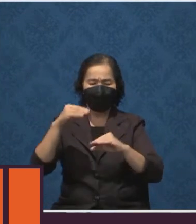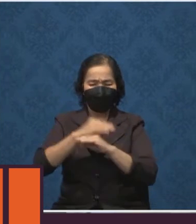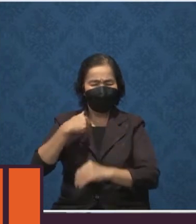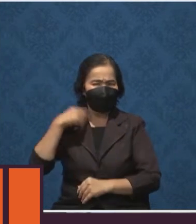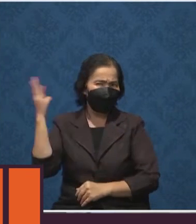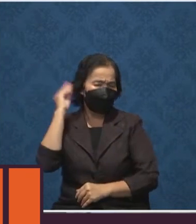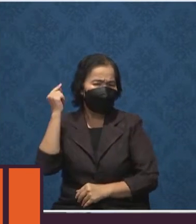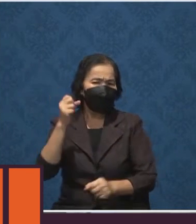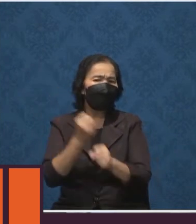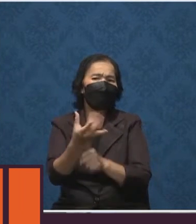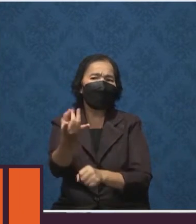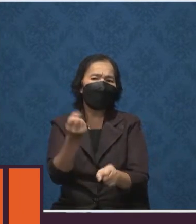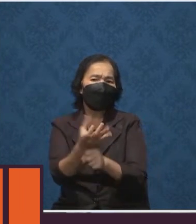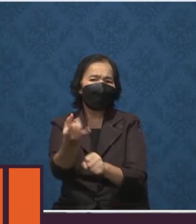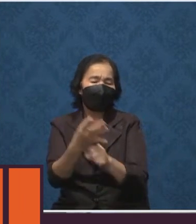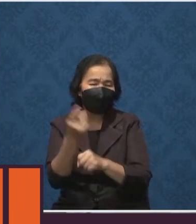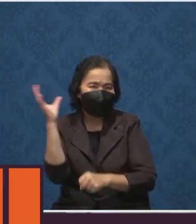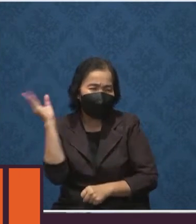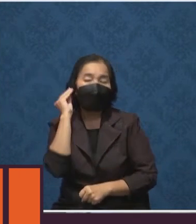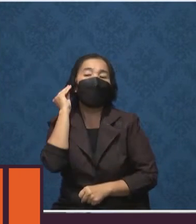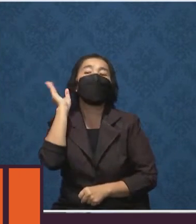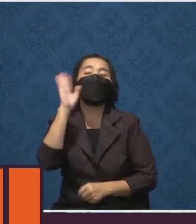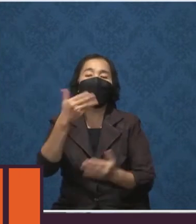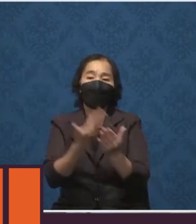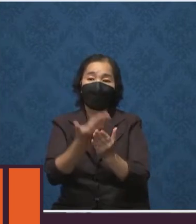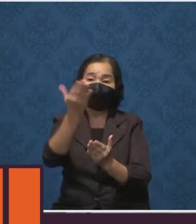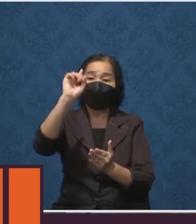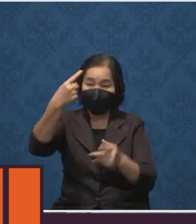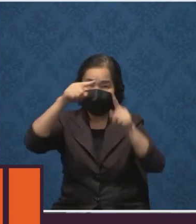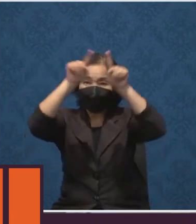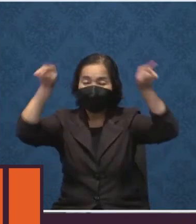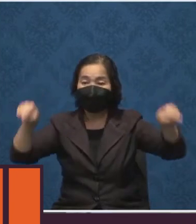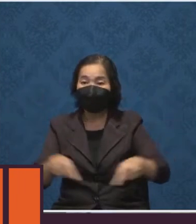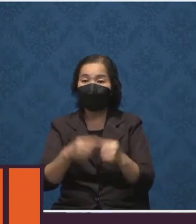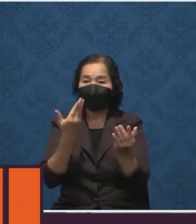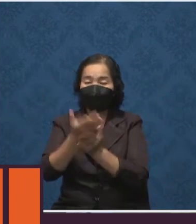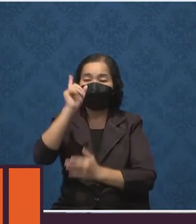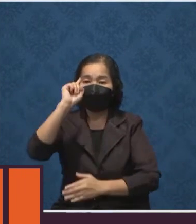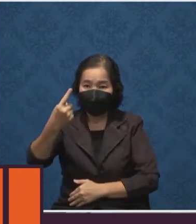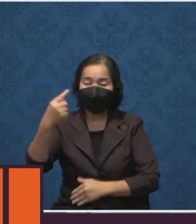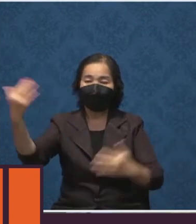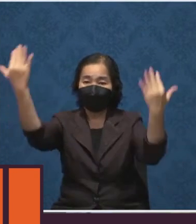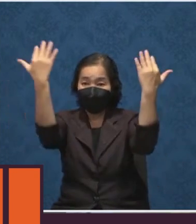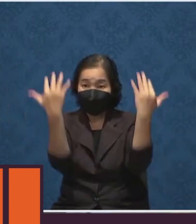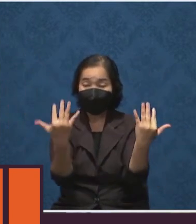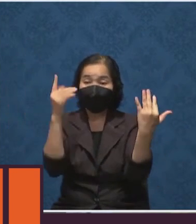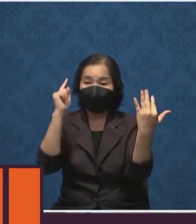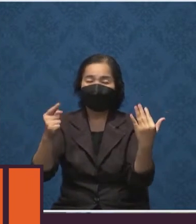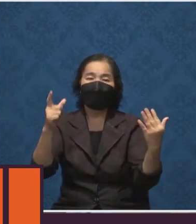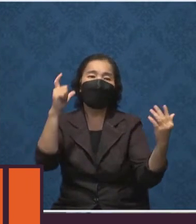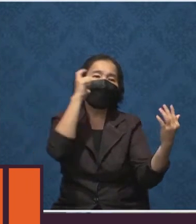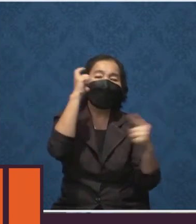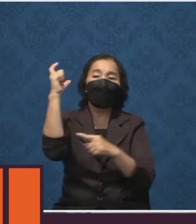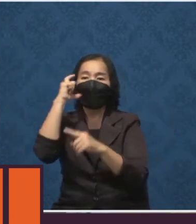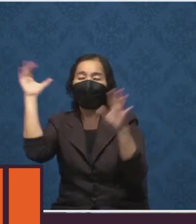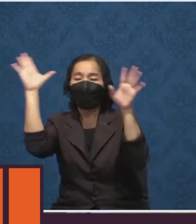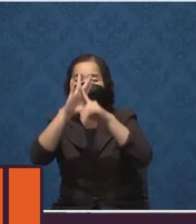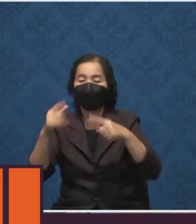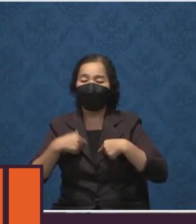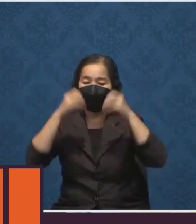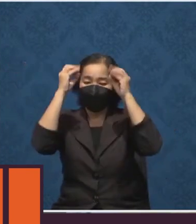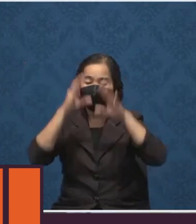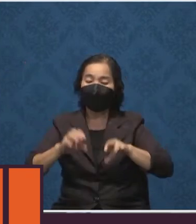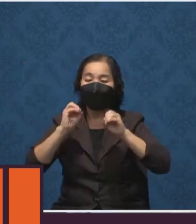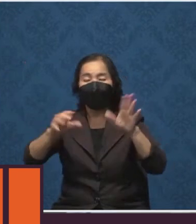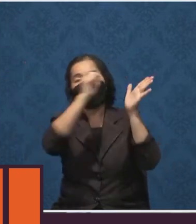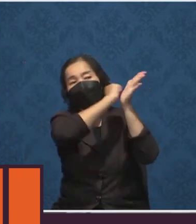ม Joharอนออนไน์ะเขีนบน